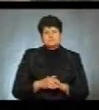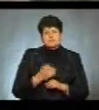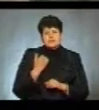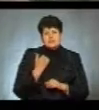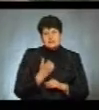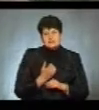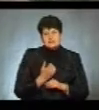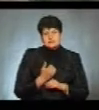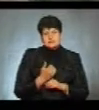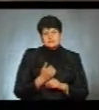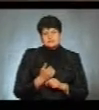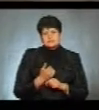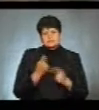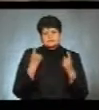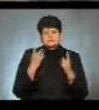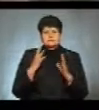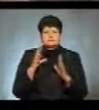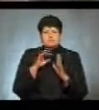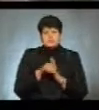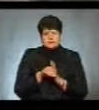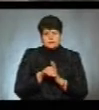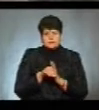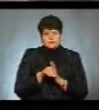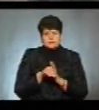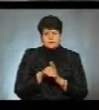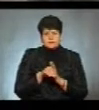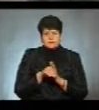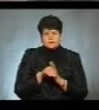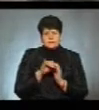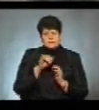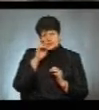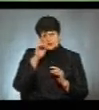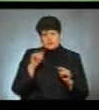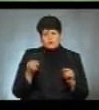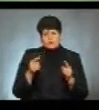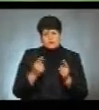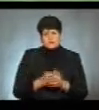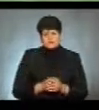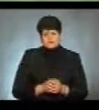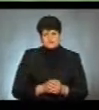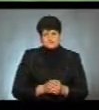їхній неоціненний внесок у державотворення.